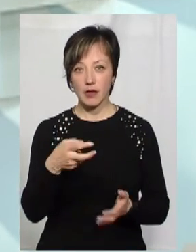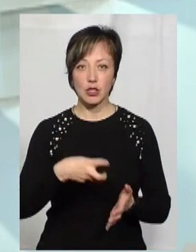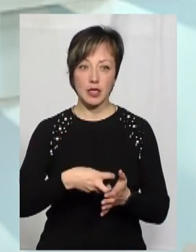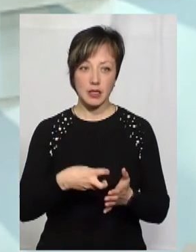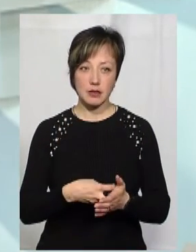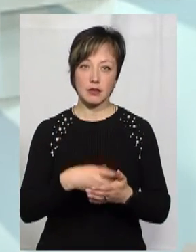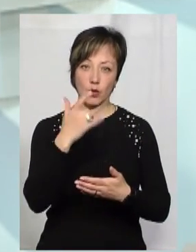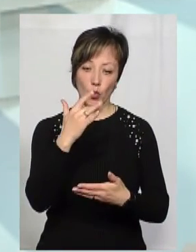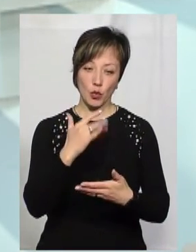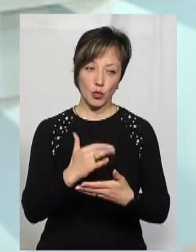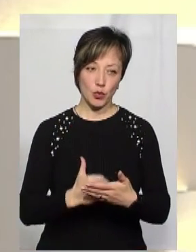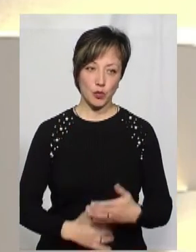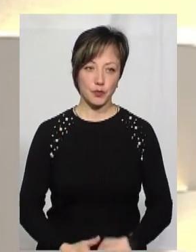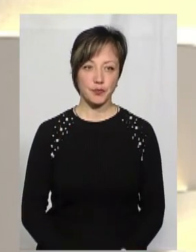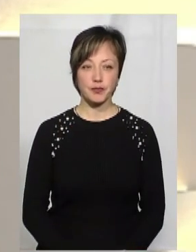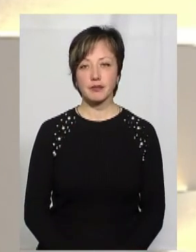лист.